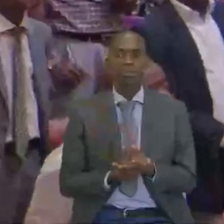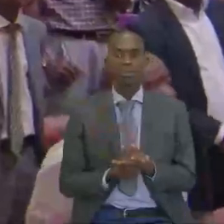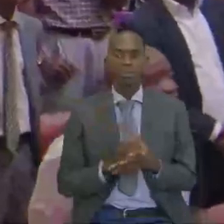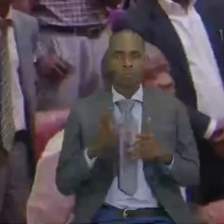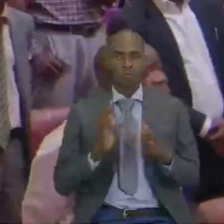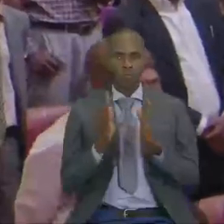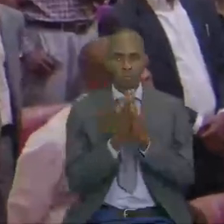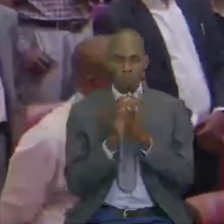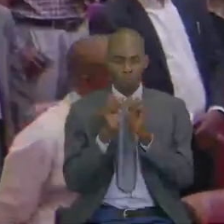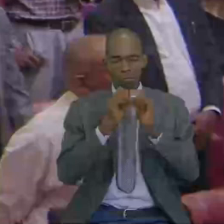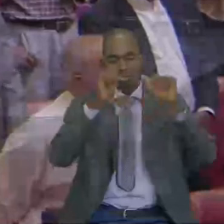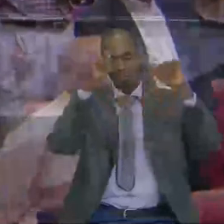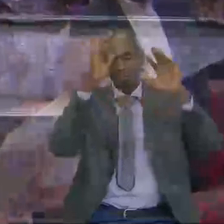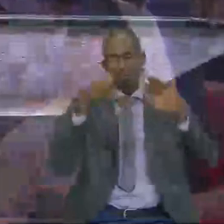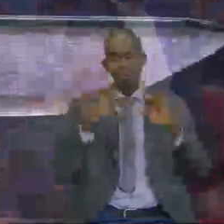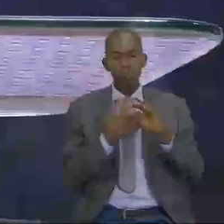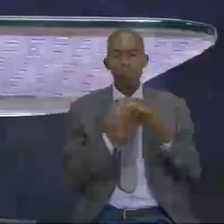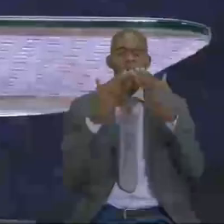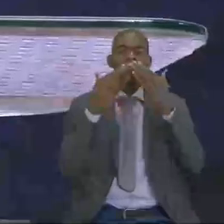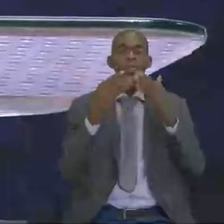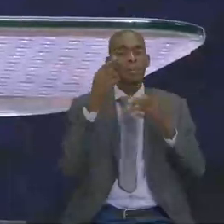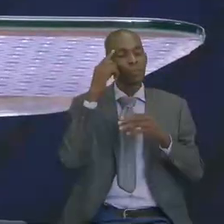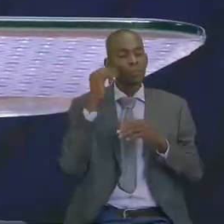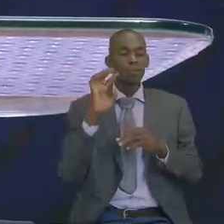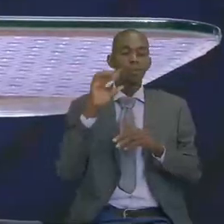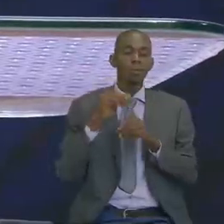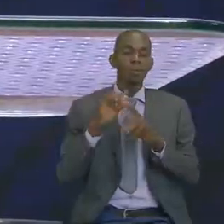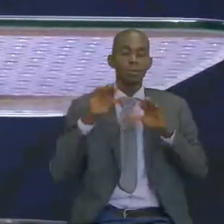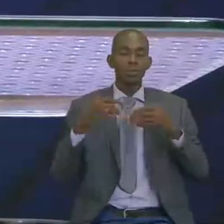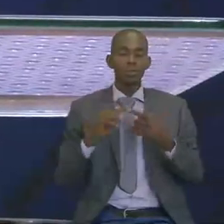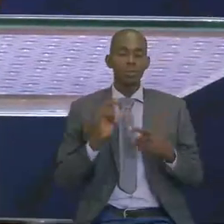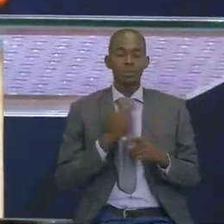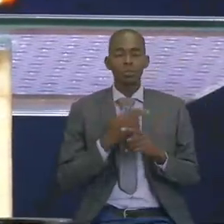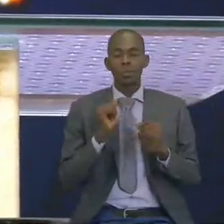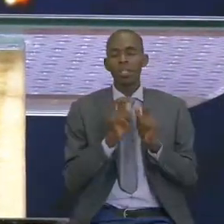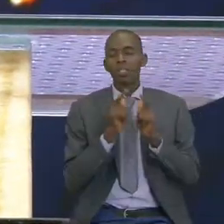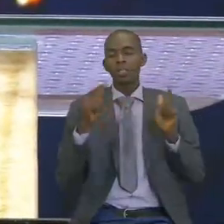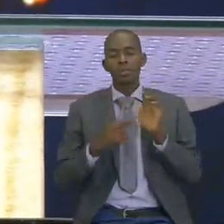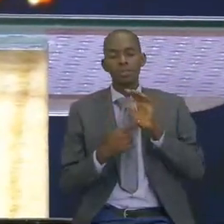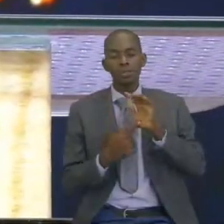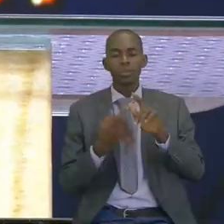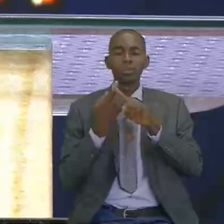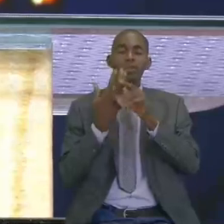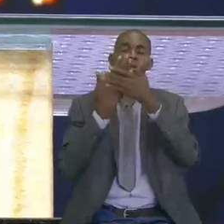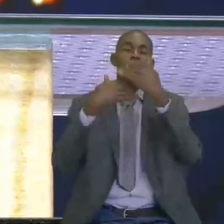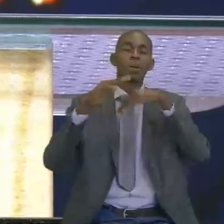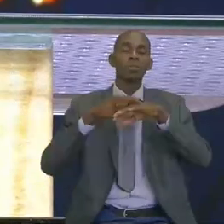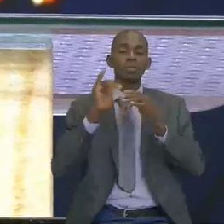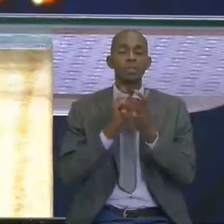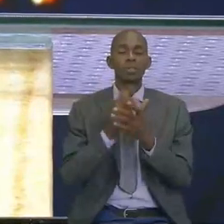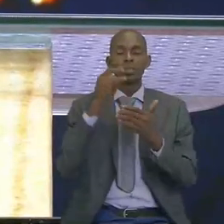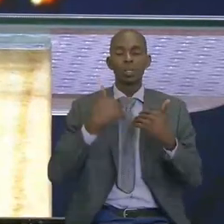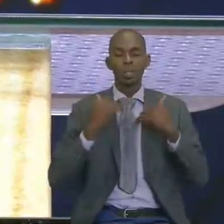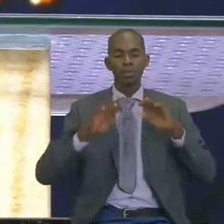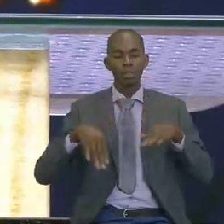Jésus-Christ. Prions ensemble. Père, merci pour la parole que tu nous donnes, la grande révélation du ciel que tu donnes à tout